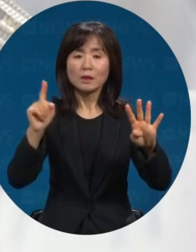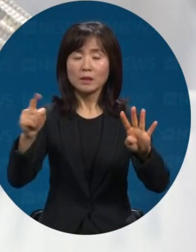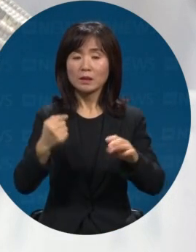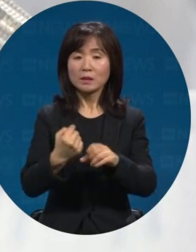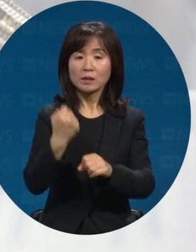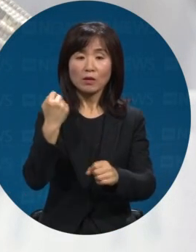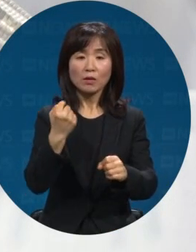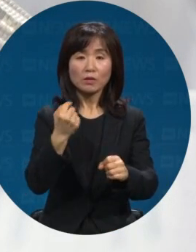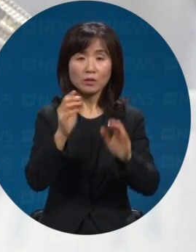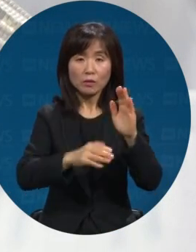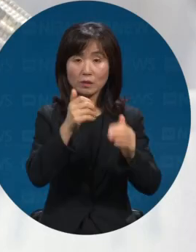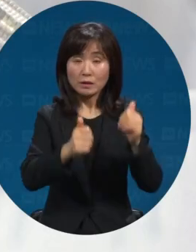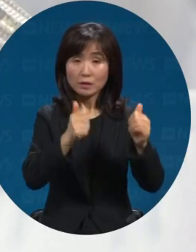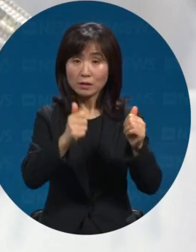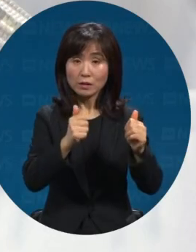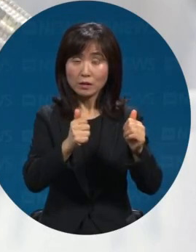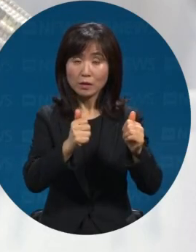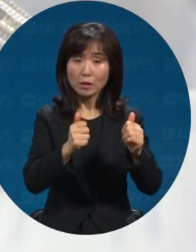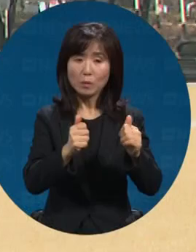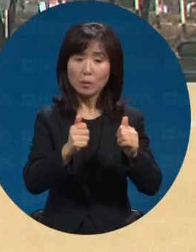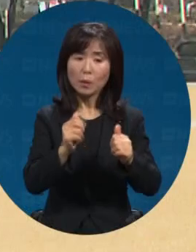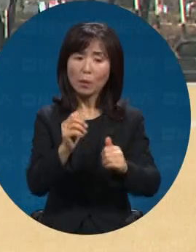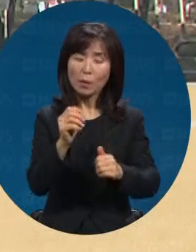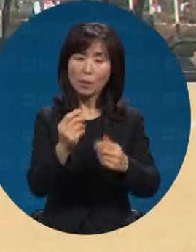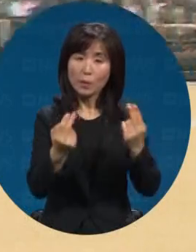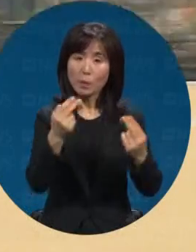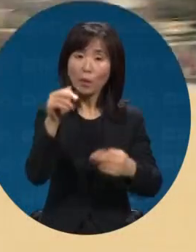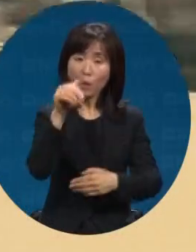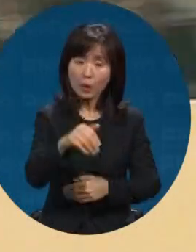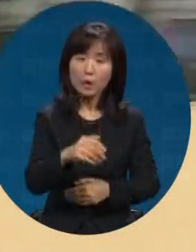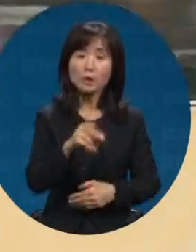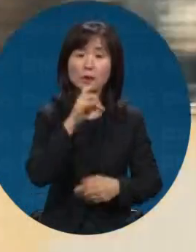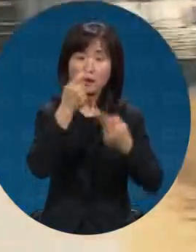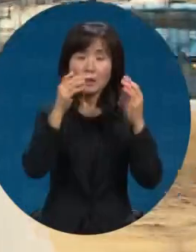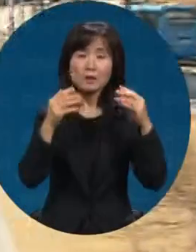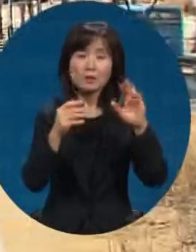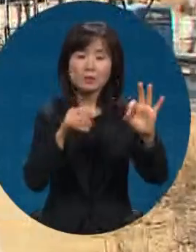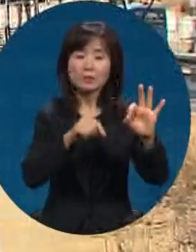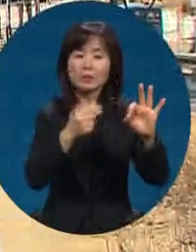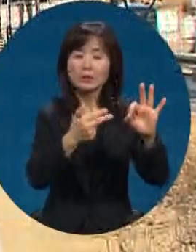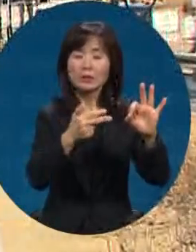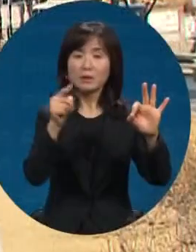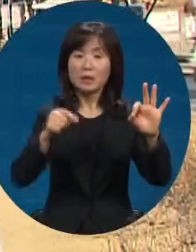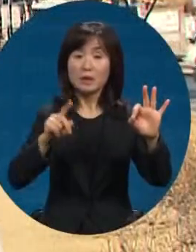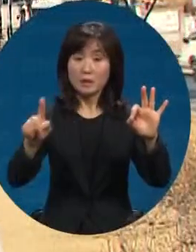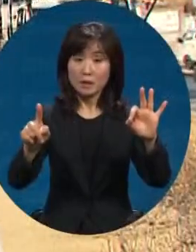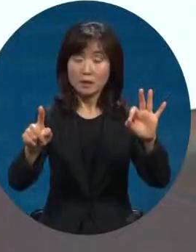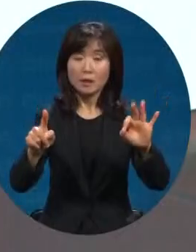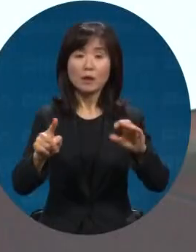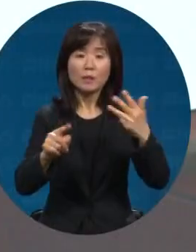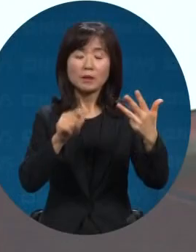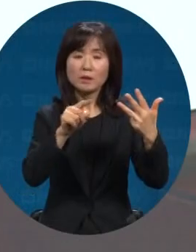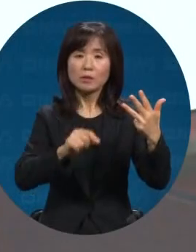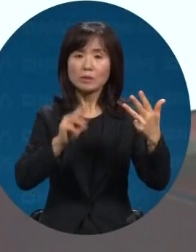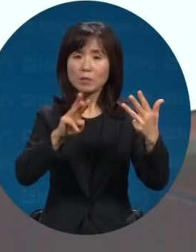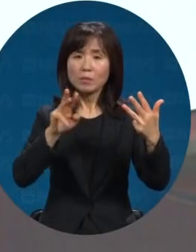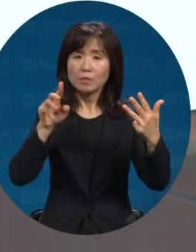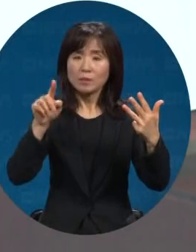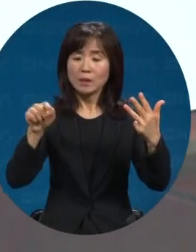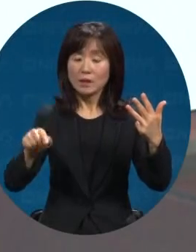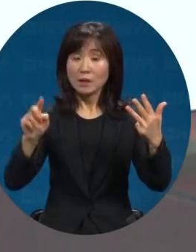지난해 정시 경쟁률보다 소폭 떨어졌습니다 중앙대가 10.7대1에서 8.3대1로 경쟁률이 떨어져